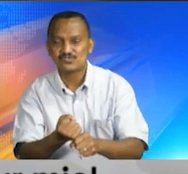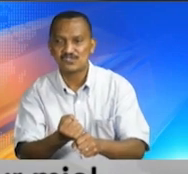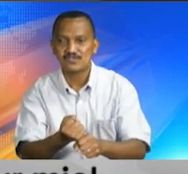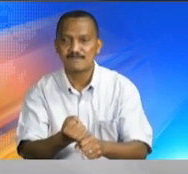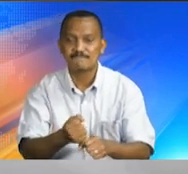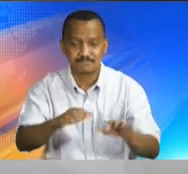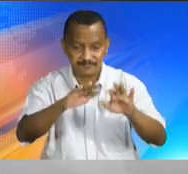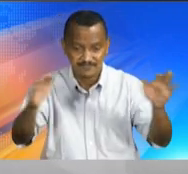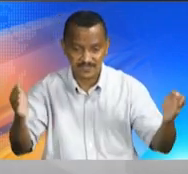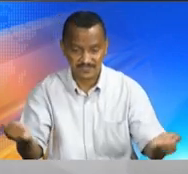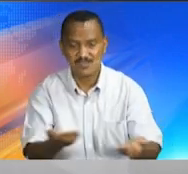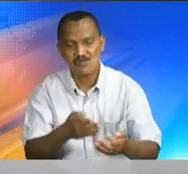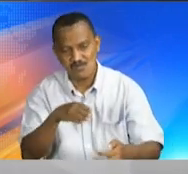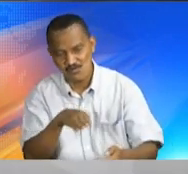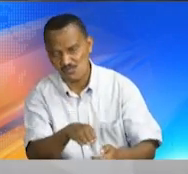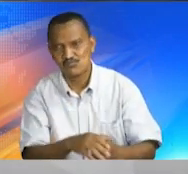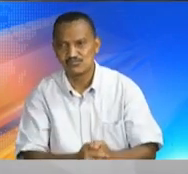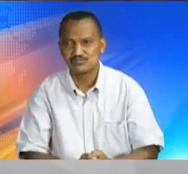trano tantely. Ny